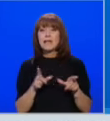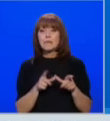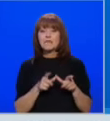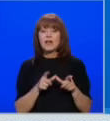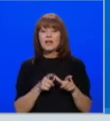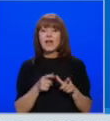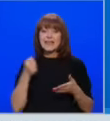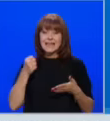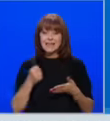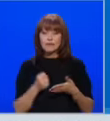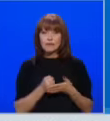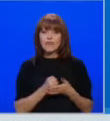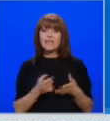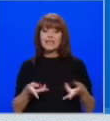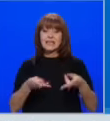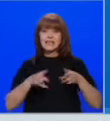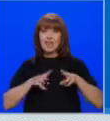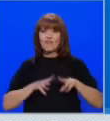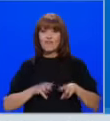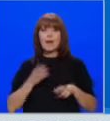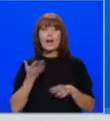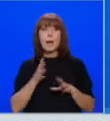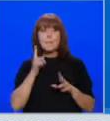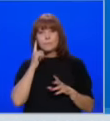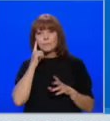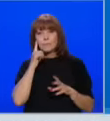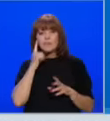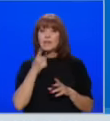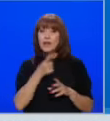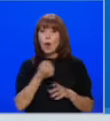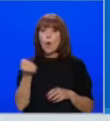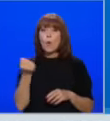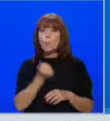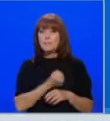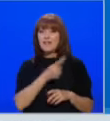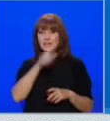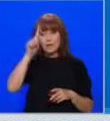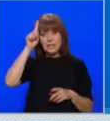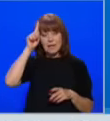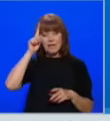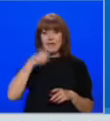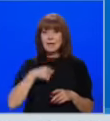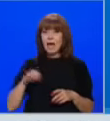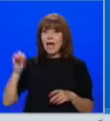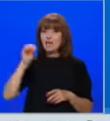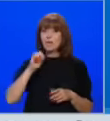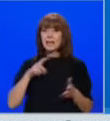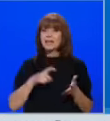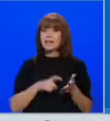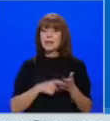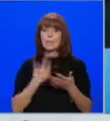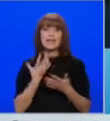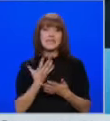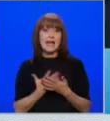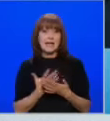незабавното откриване и връщане у нас на предполагаемия убиец Рангел Бизюрев, за когото издадена европейска заповед за арест. Нели